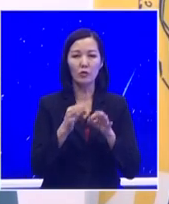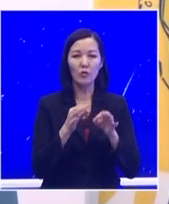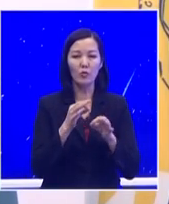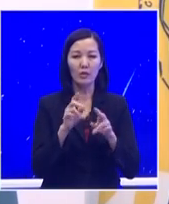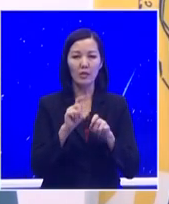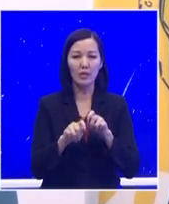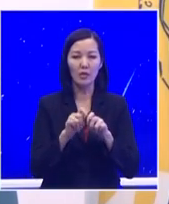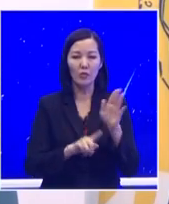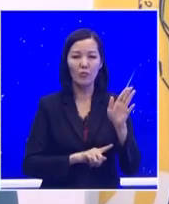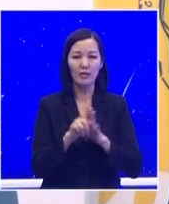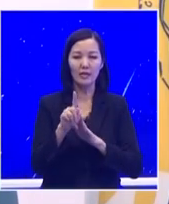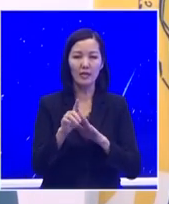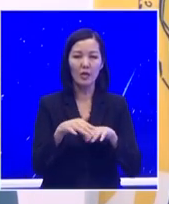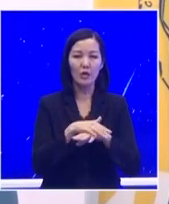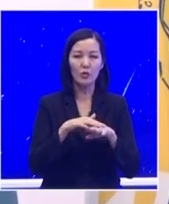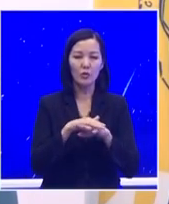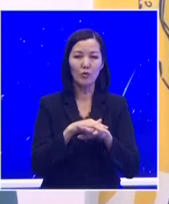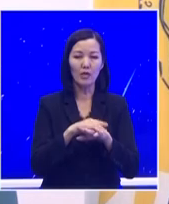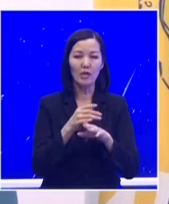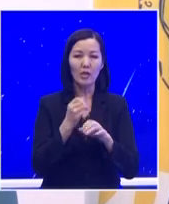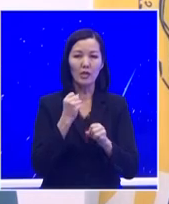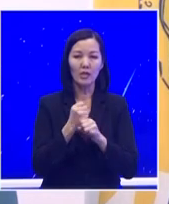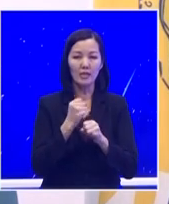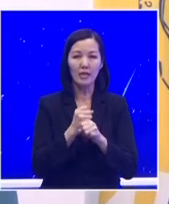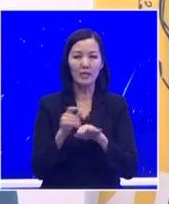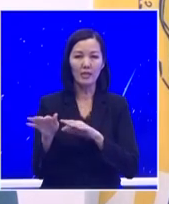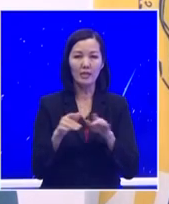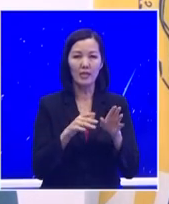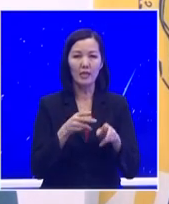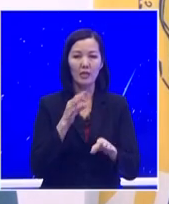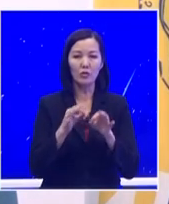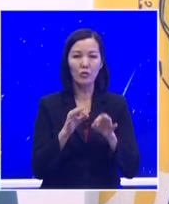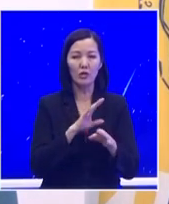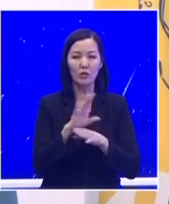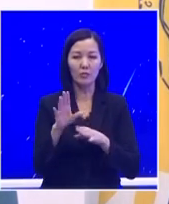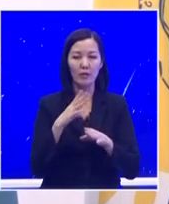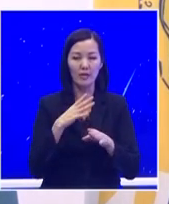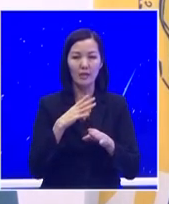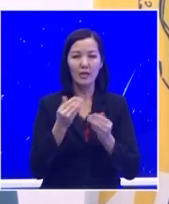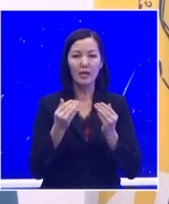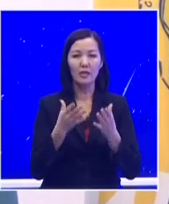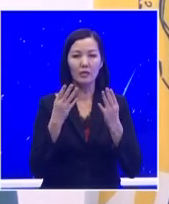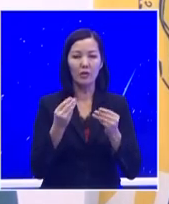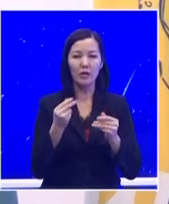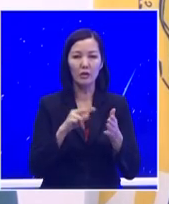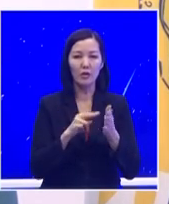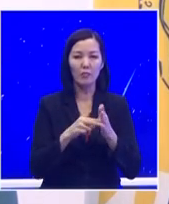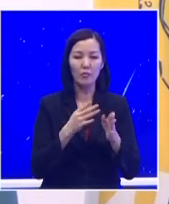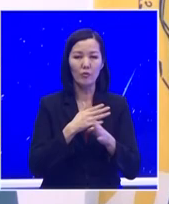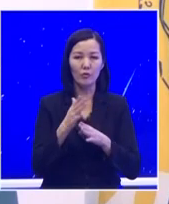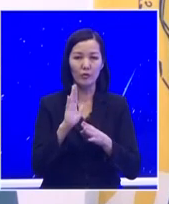ал тұрғындар олардың жасаған іс-әрекетіне сотқа беру керек. Қазір бұл бағытта біз бюджеттен қаражат сұрап